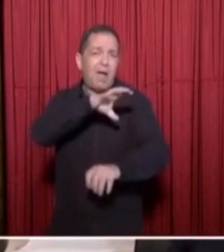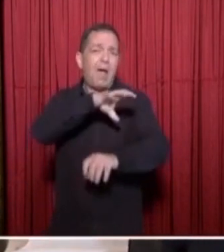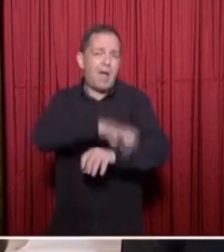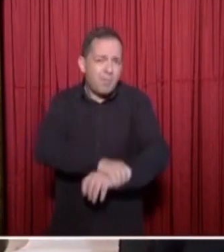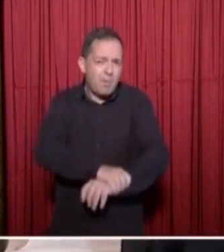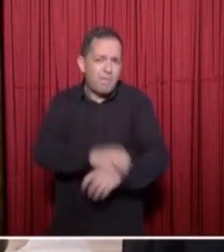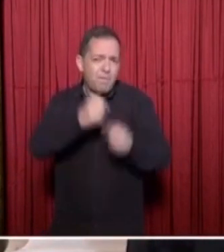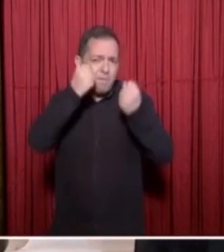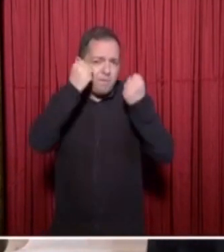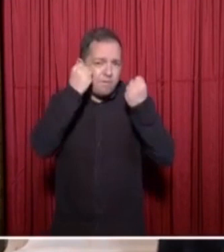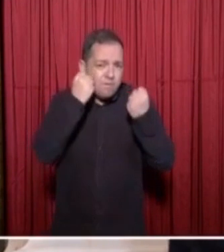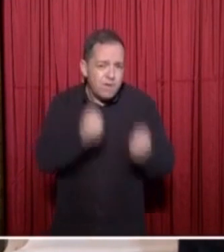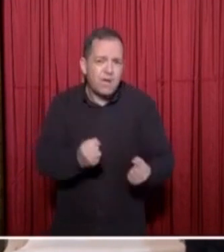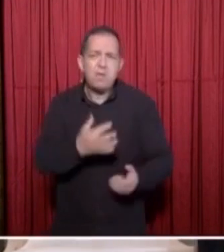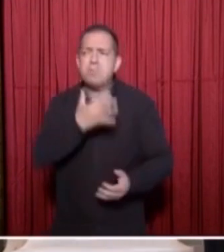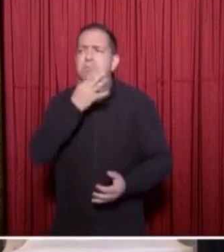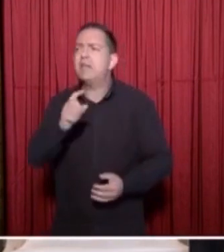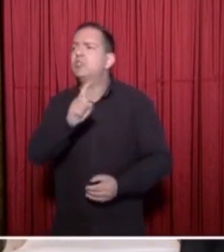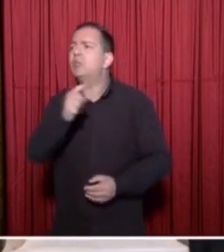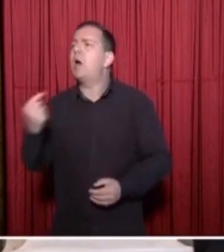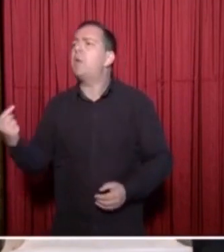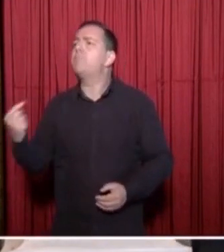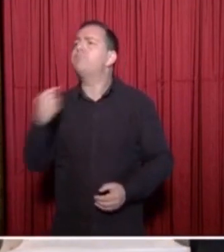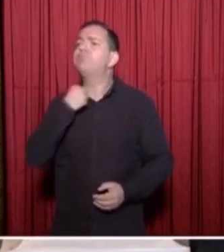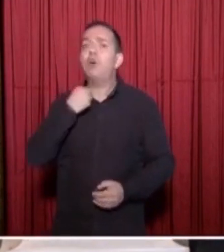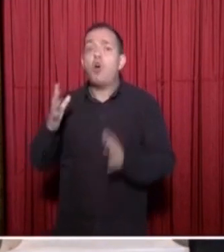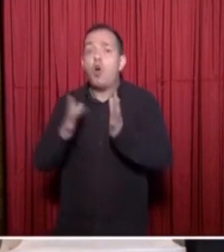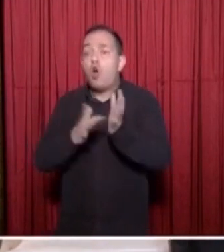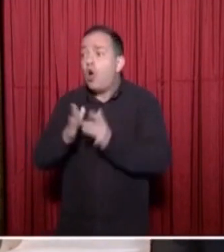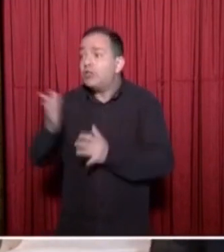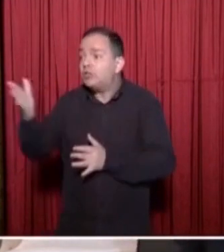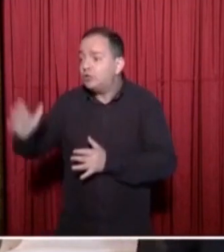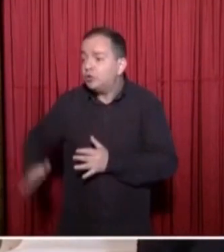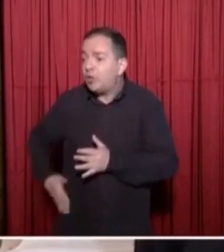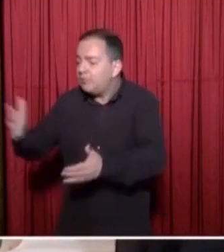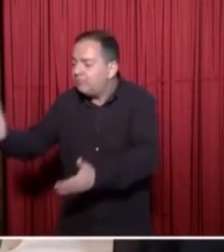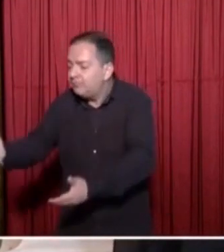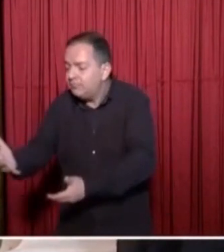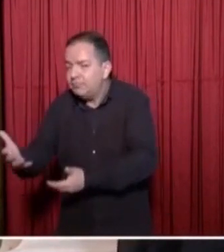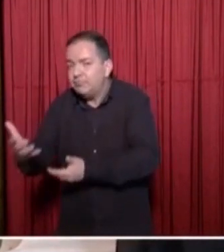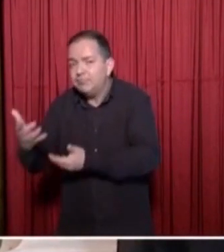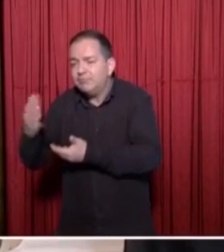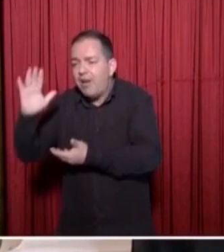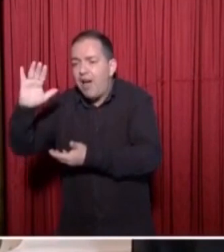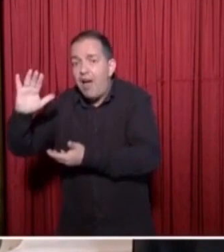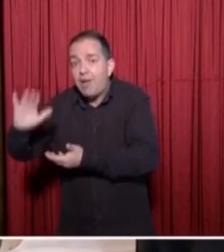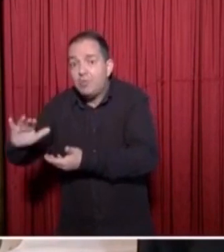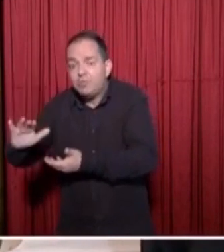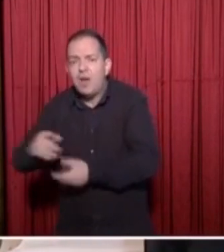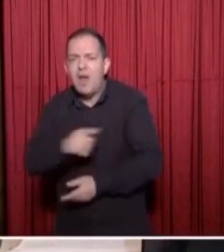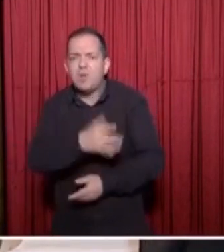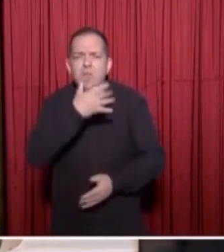κατεξοχήν αποτυχημένη ύπαρξη η οποία είχε φτάσει στο έσχατο